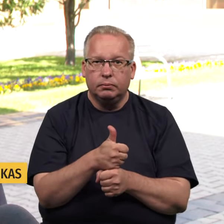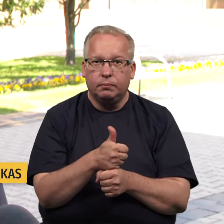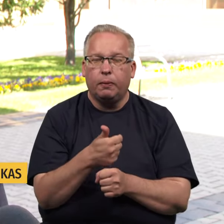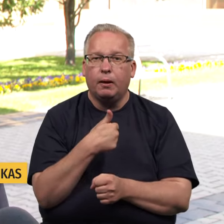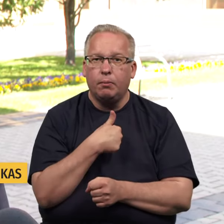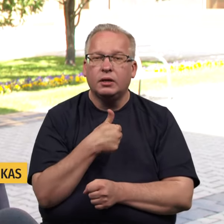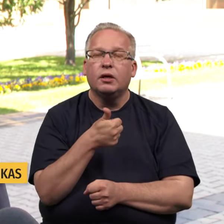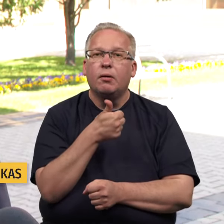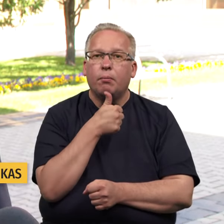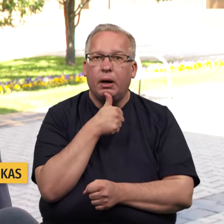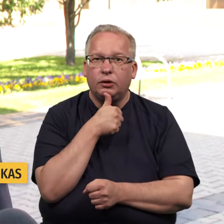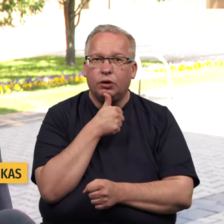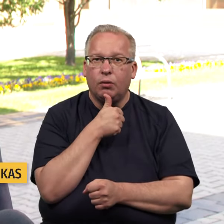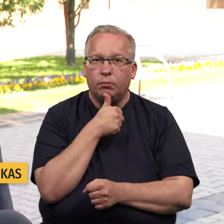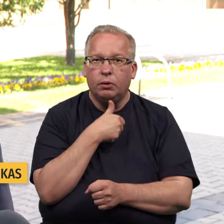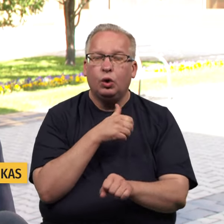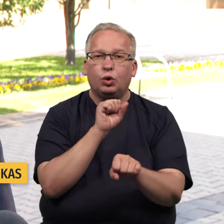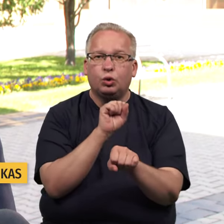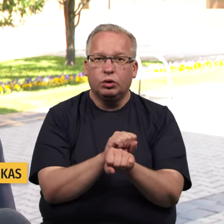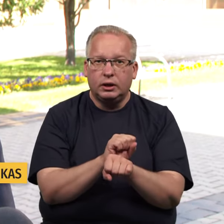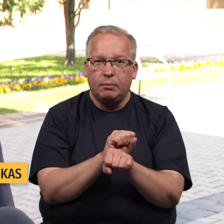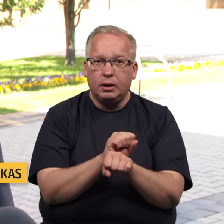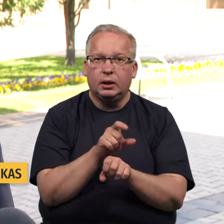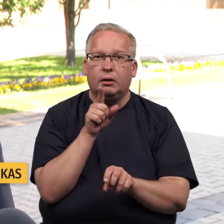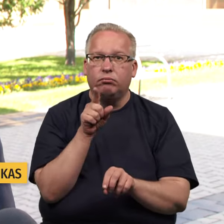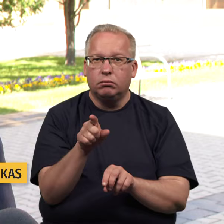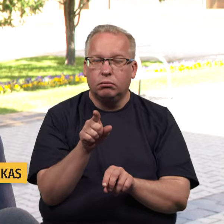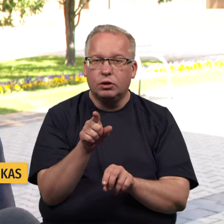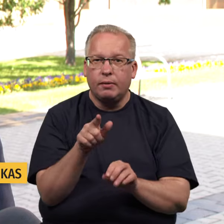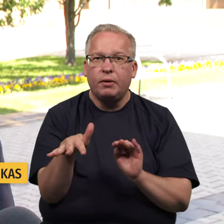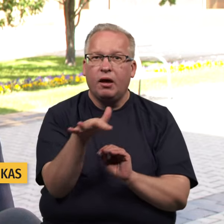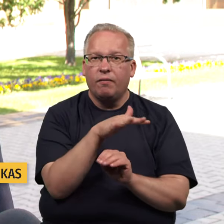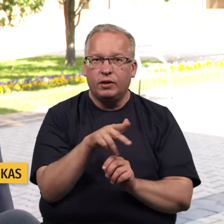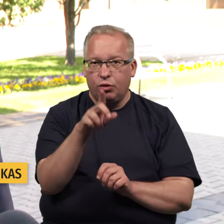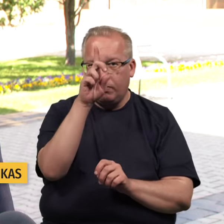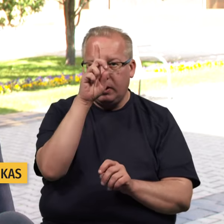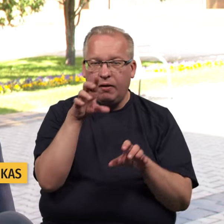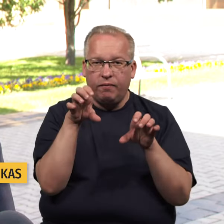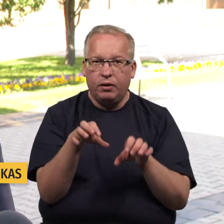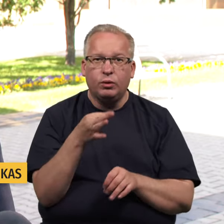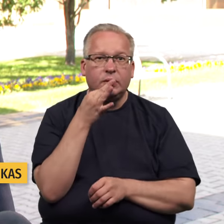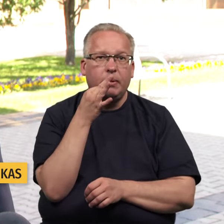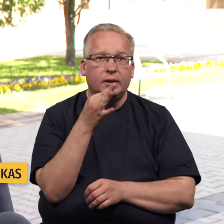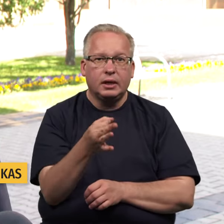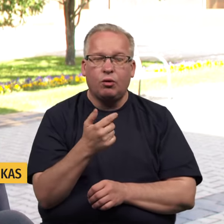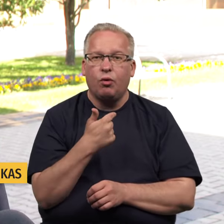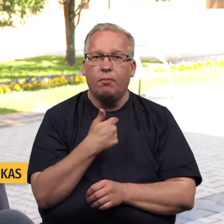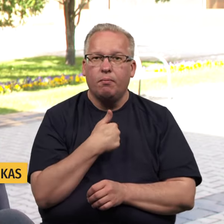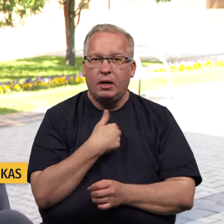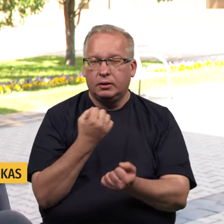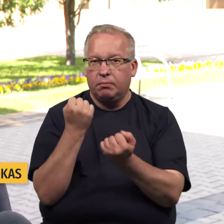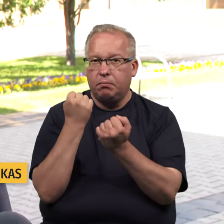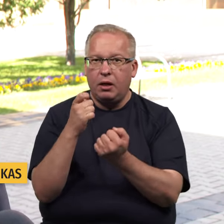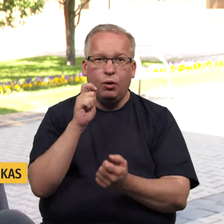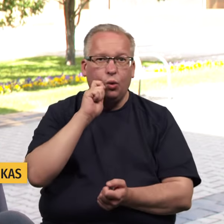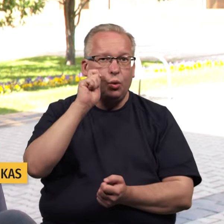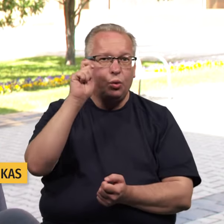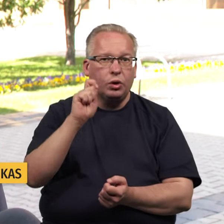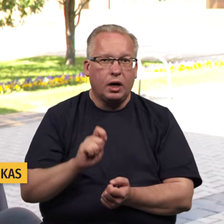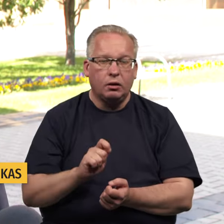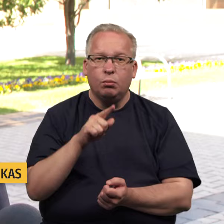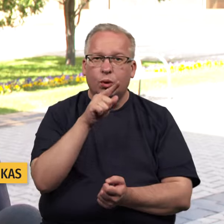mes bandom sustabdyti šitą veidmainystę vakarų visuomenėse, kada vyriausybė sako, kad mes remiam Ukrainą, o